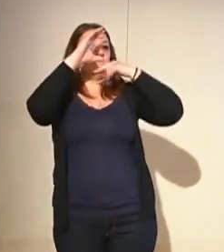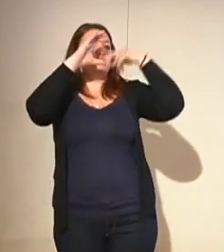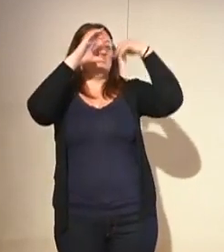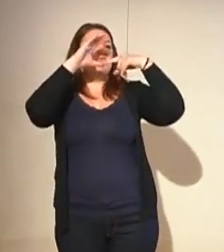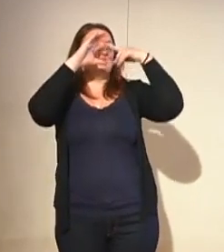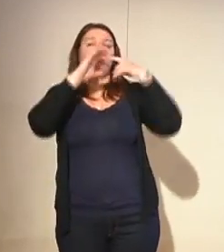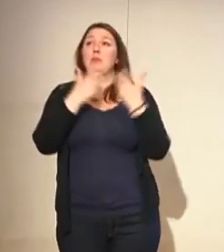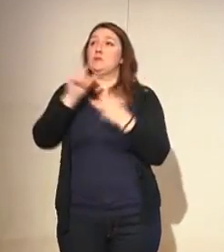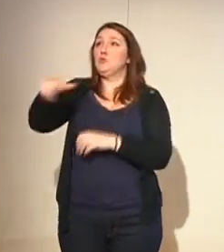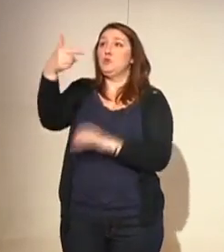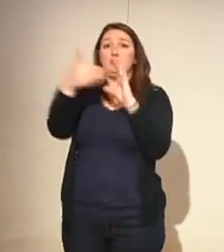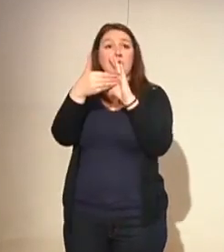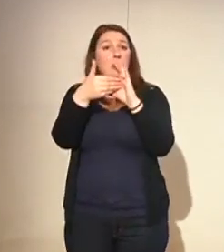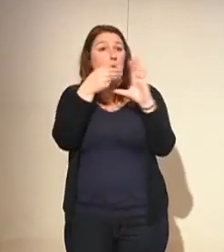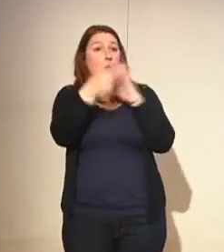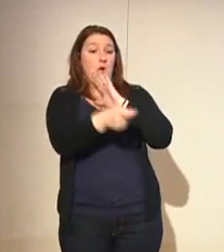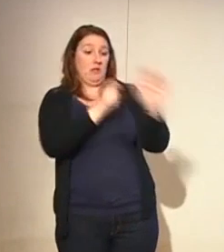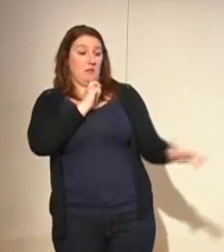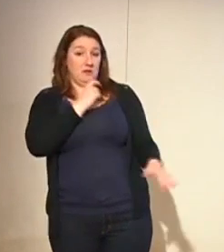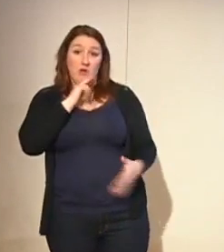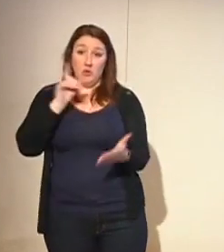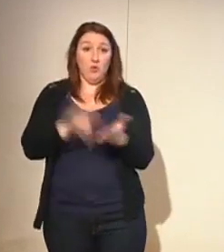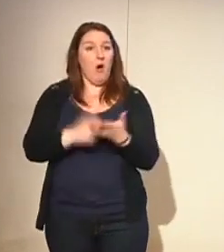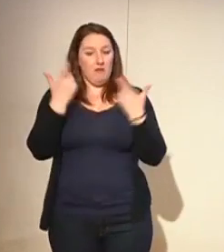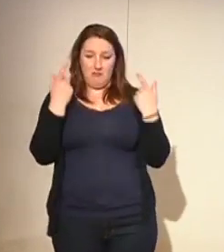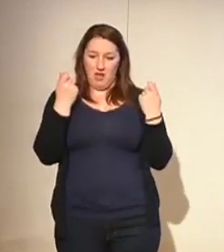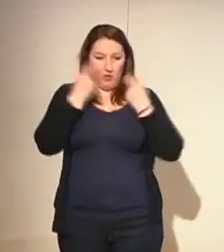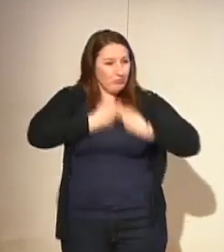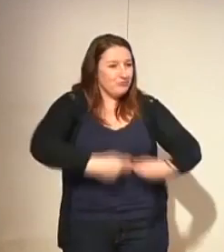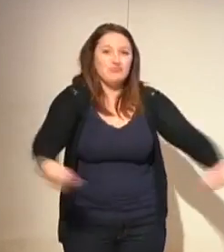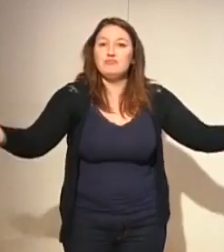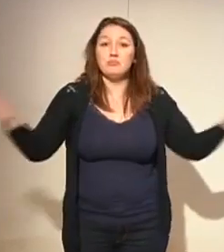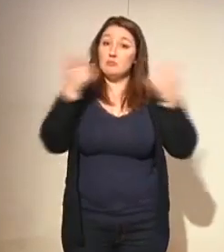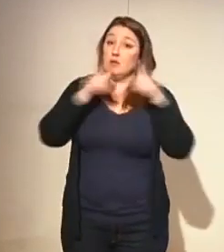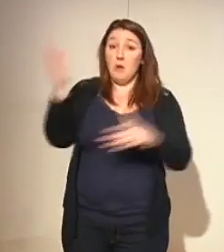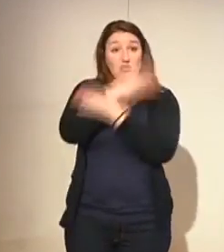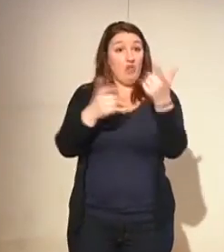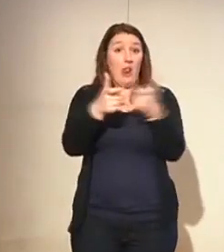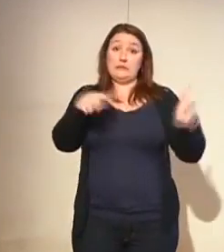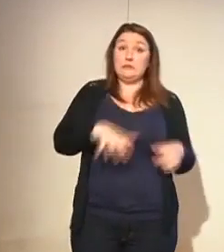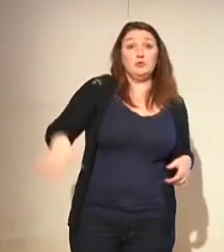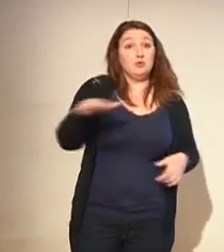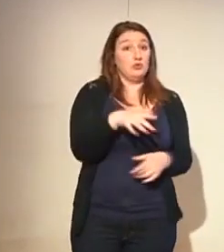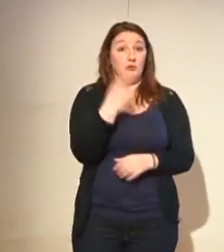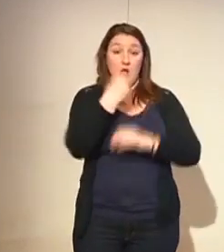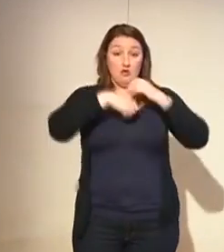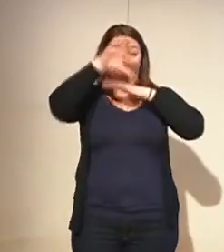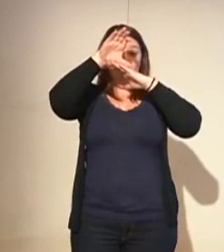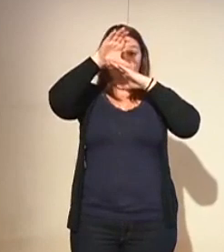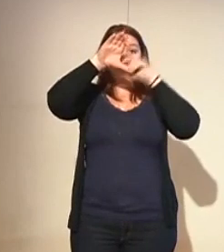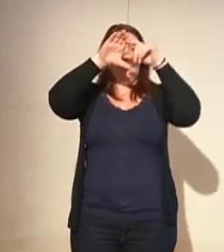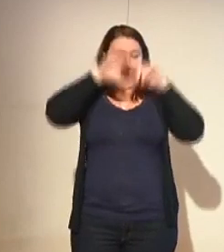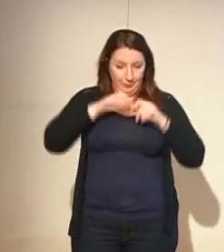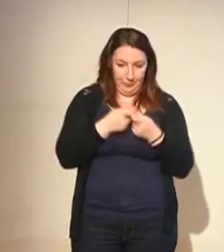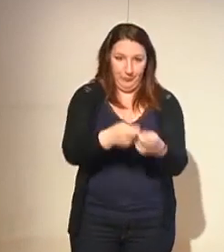avaient 12000 € d'indemnité ils avaient le droit de redistribuer à qui ils voulaient au sein de leurs institutions le montant qui était